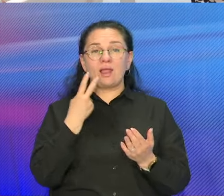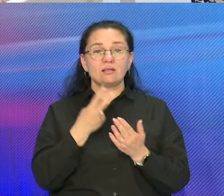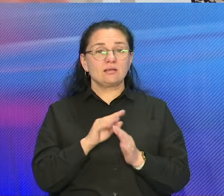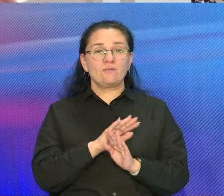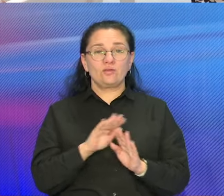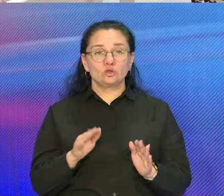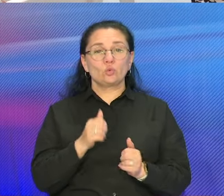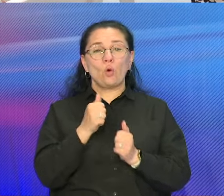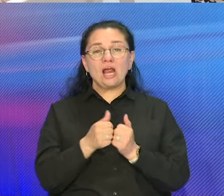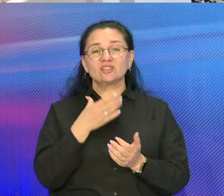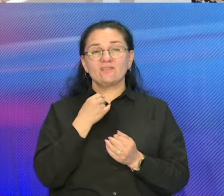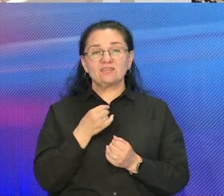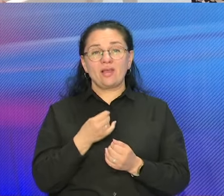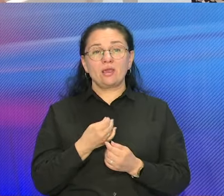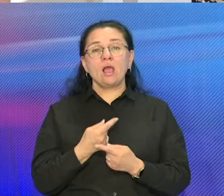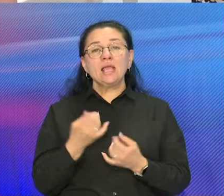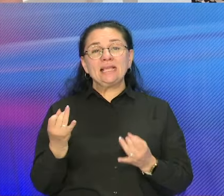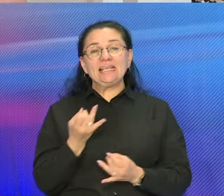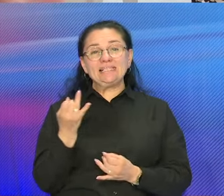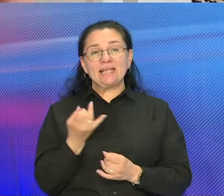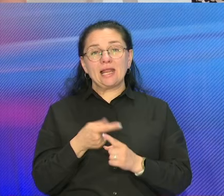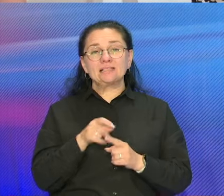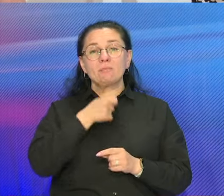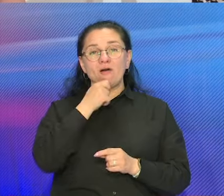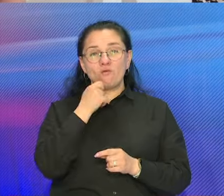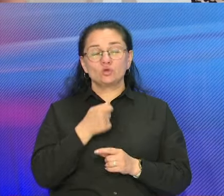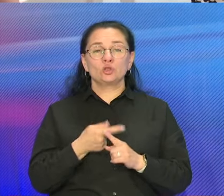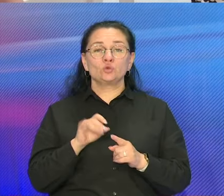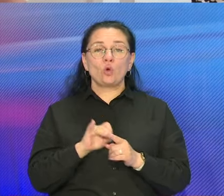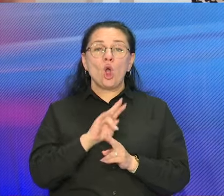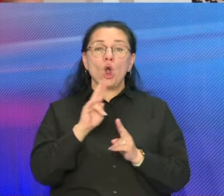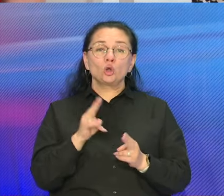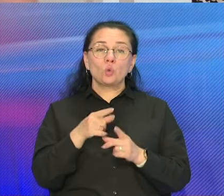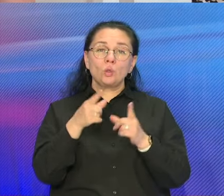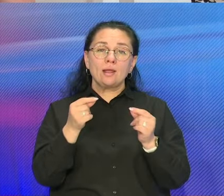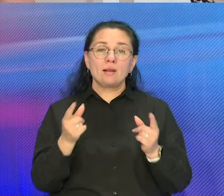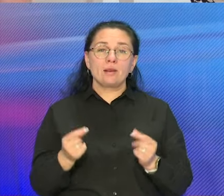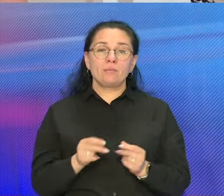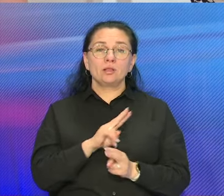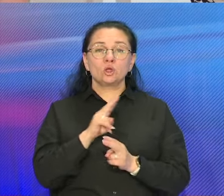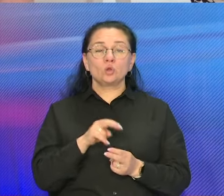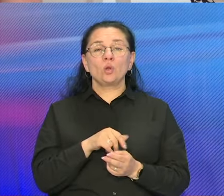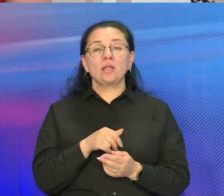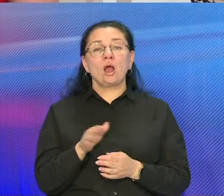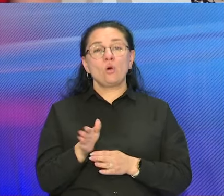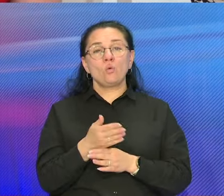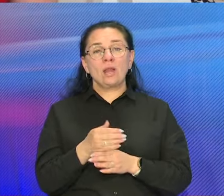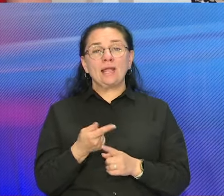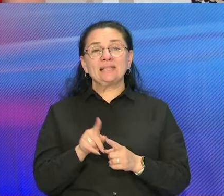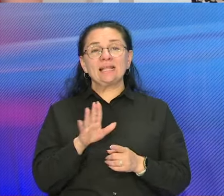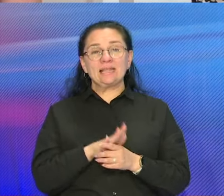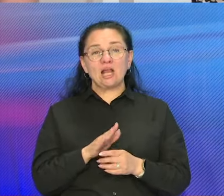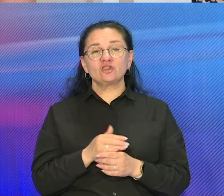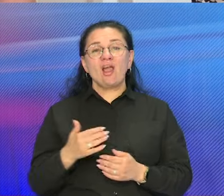свои развлечения по возрасту, по их интересам Кто-то лепит, кто-то ходит Наши волонтёры